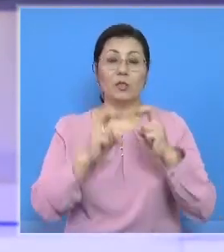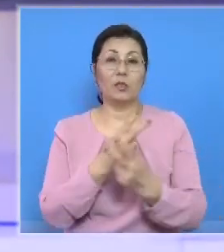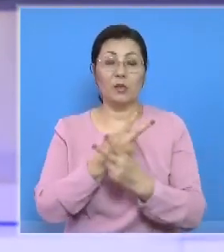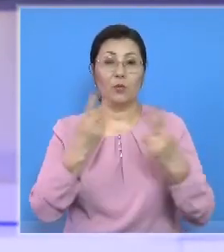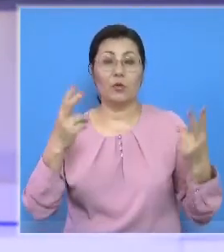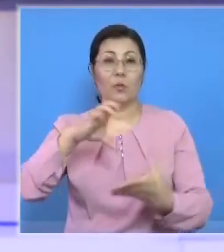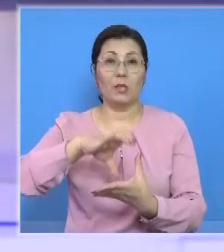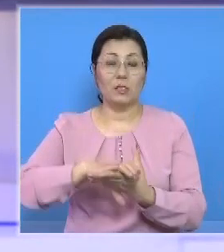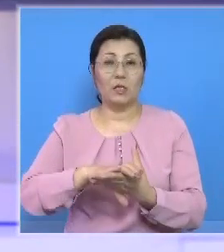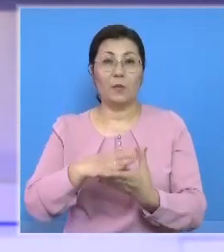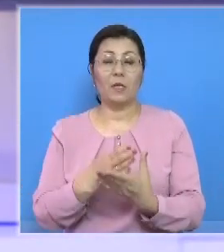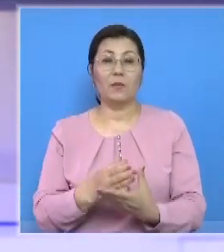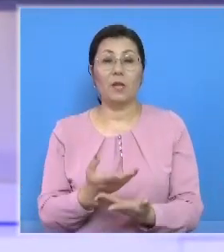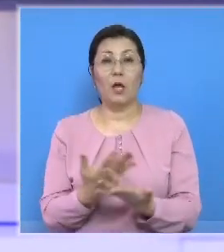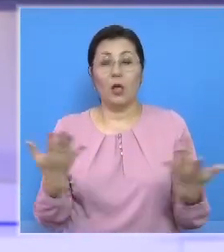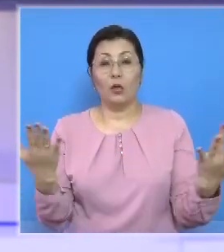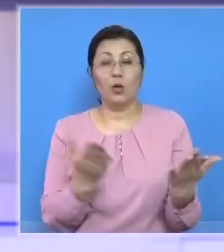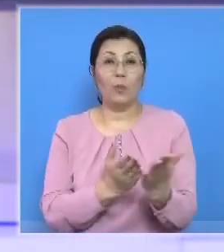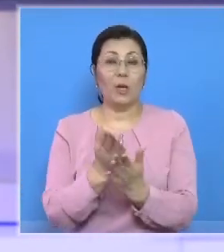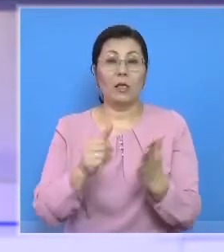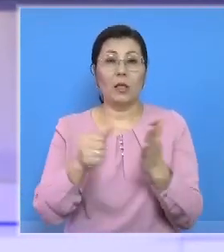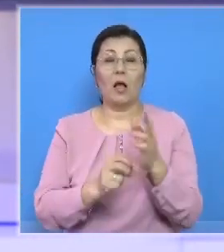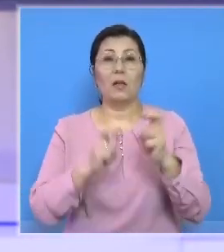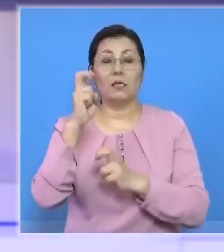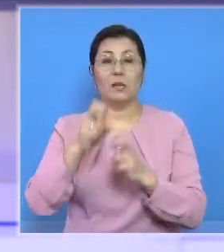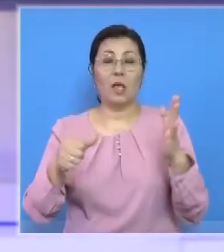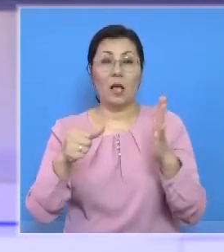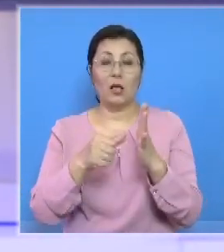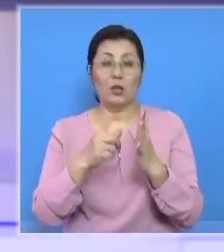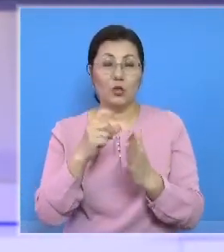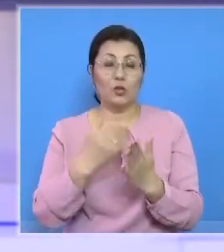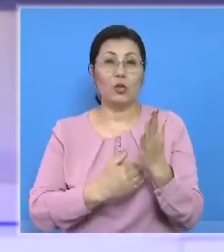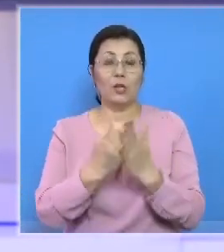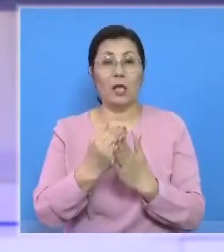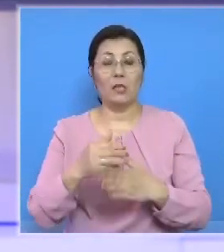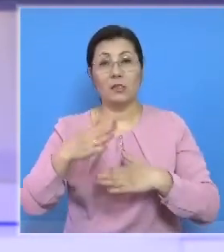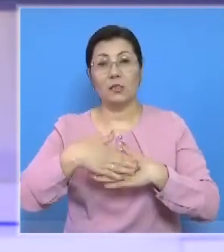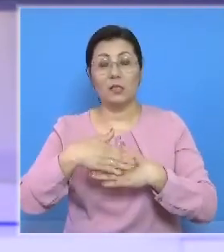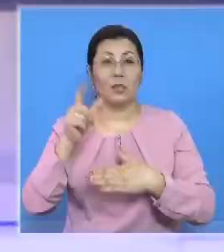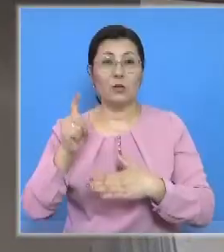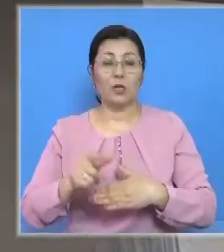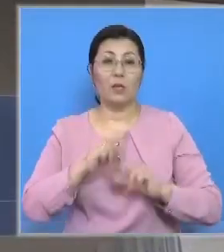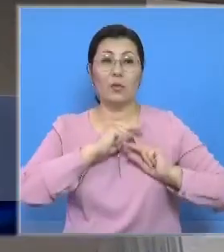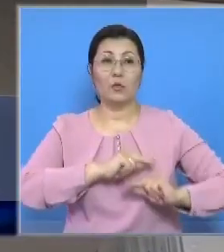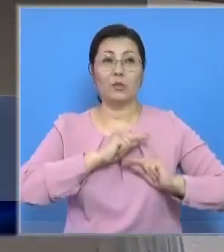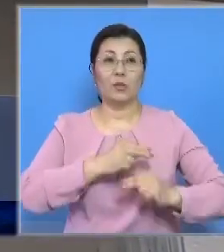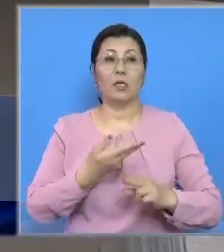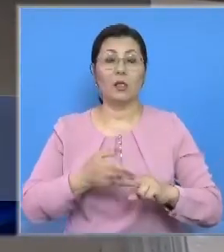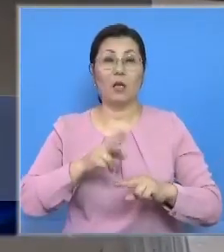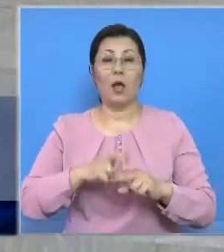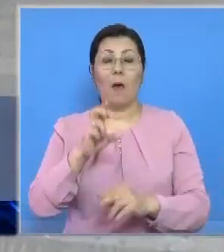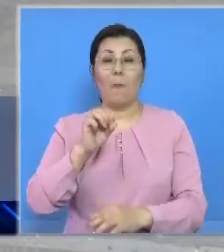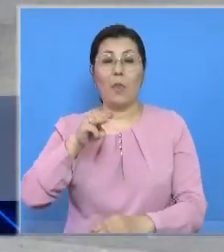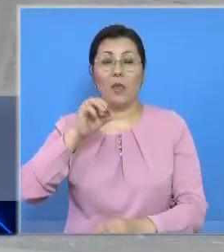көрсетілді. Мекемелердегі түрлі бағыттағы 6 цехта 100-ден аса жазасын өтеуші еңбек етеді. Мына темір бетон